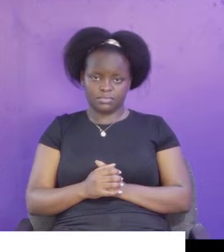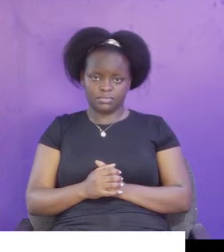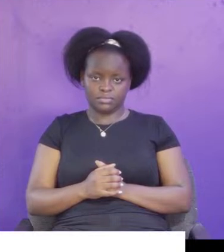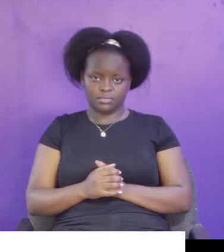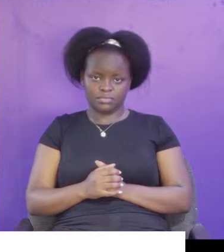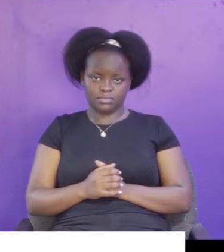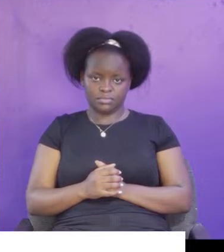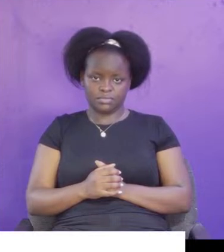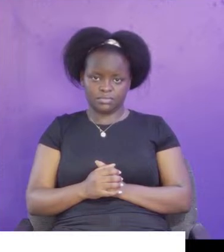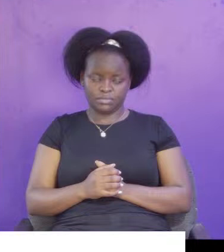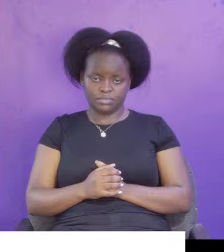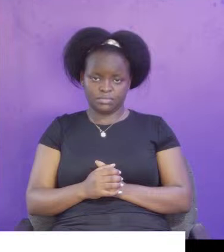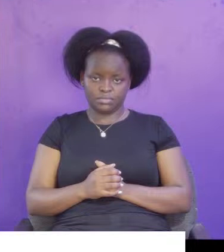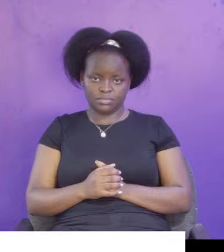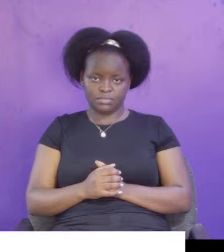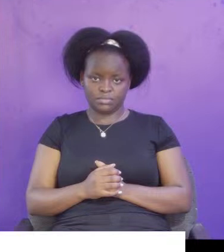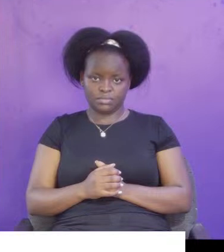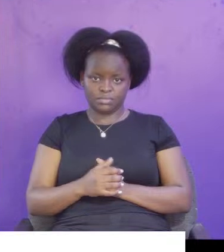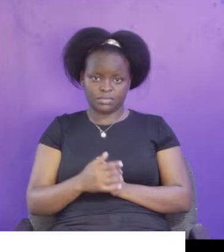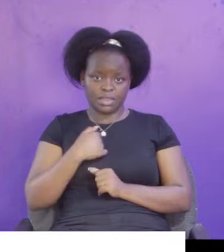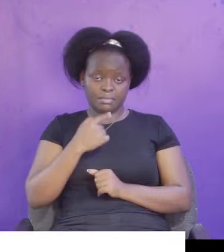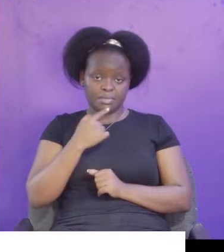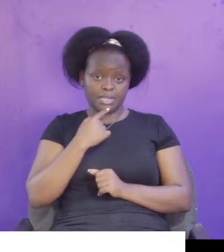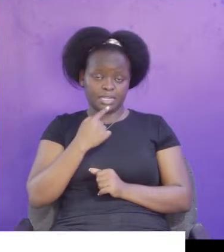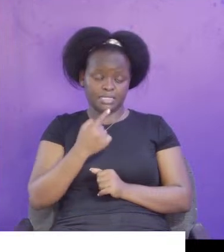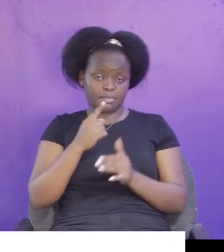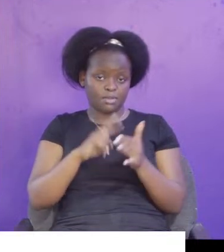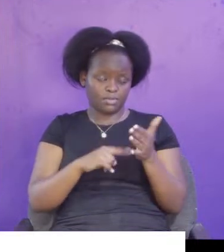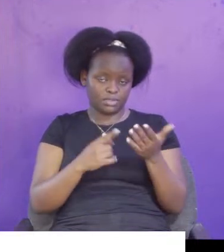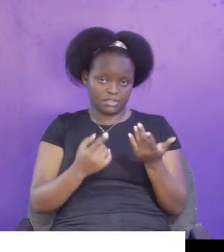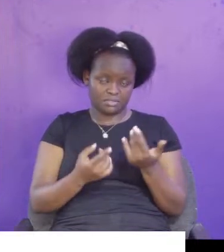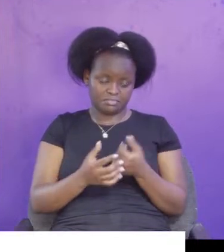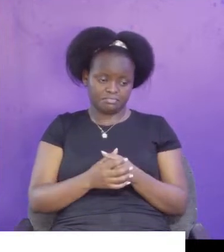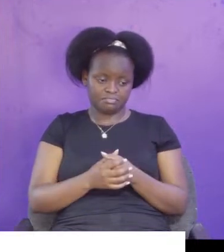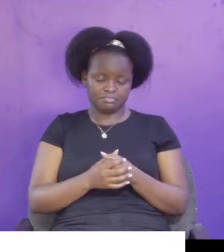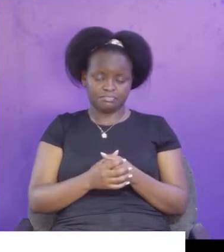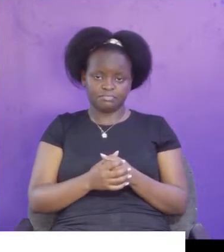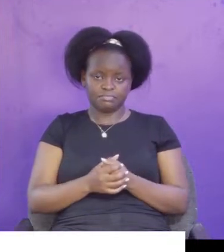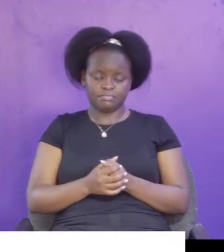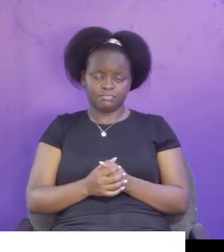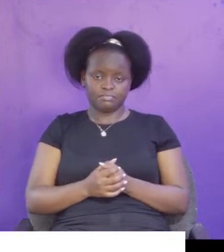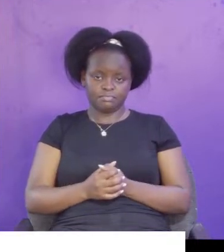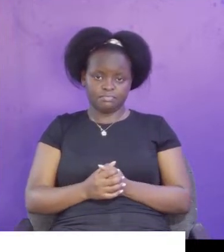In short, nasema vipi? Nasema hivi,